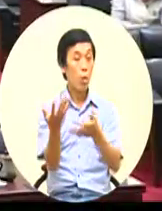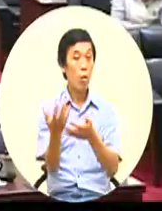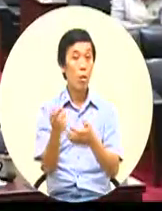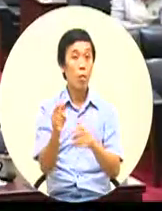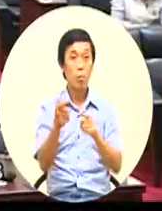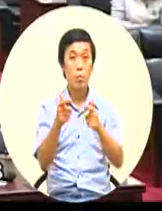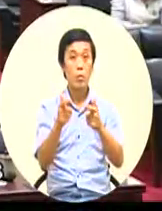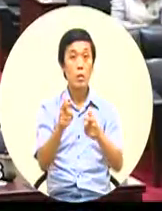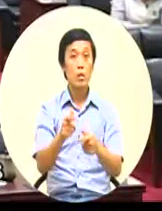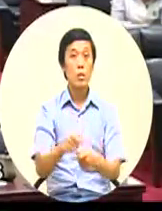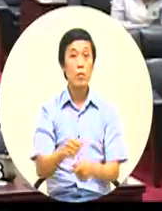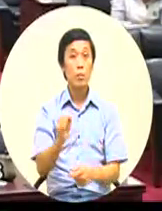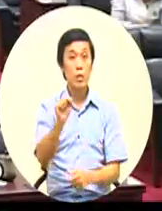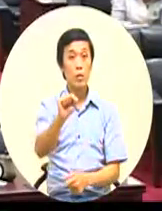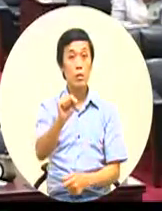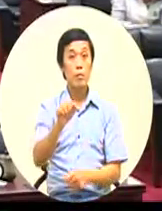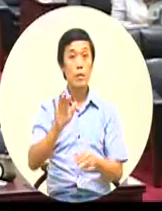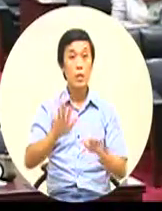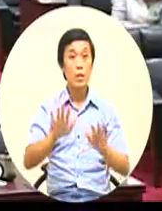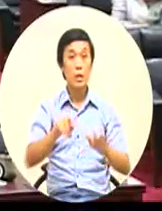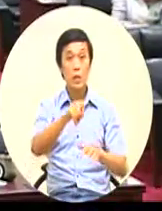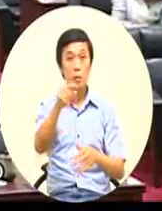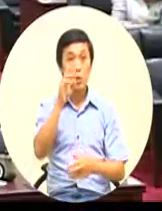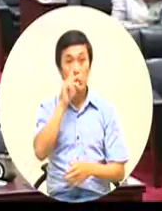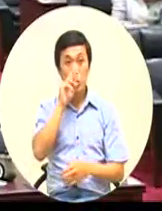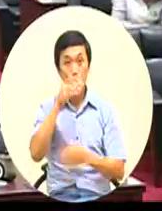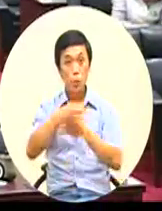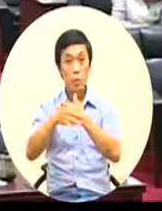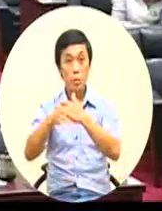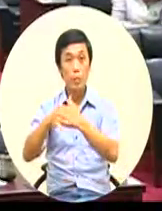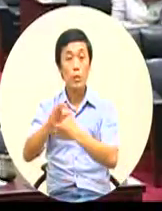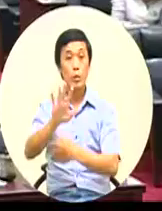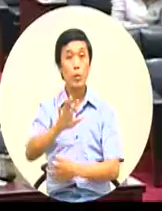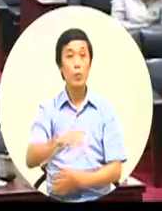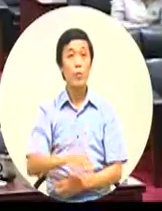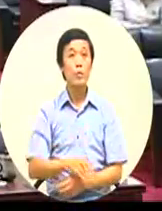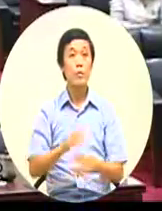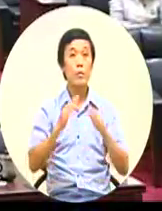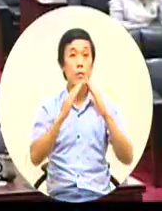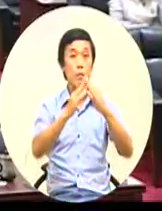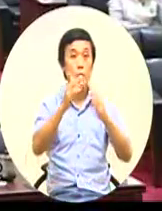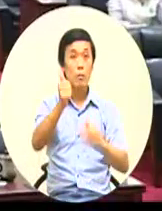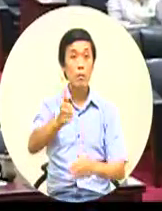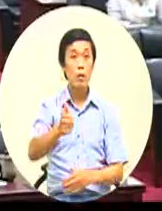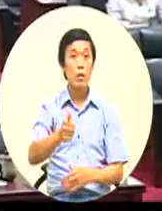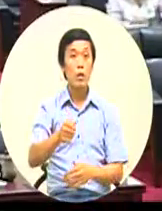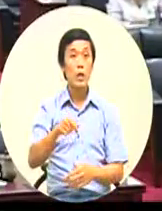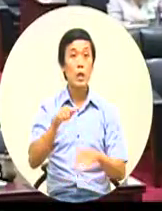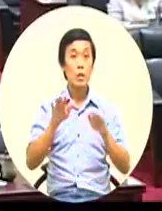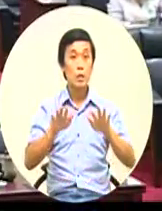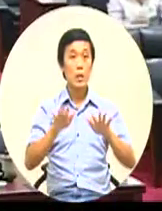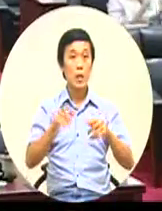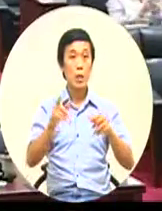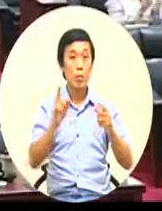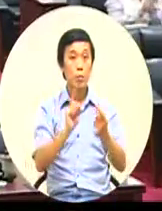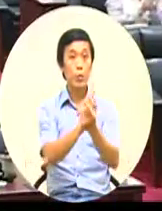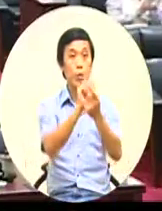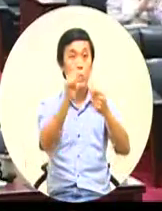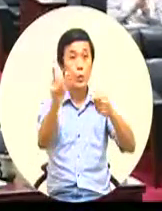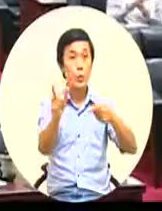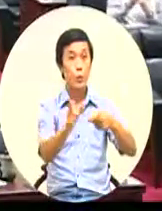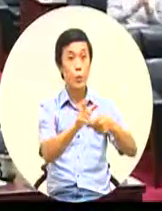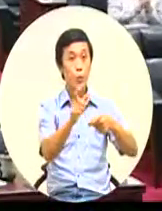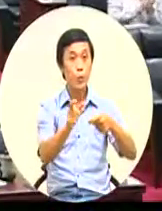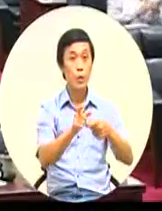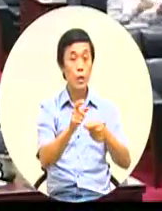上我们犯了很多的错误，这一点我们是要检讨的哈。谢谢。 所以哦，市长啊， 干那即届风台吼，看会